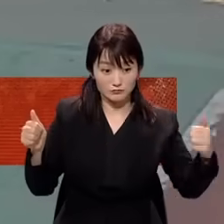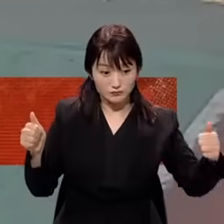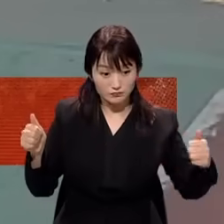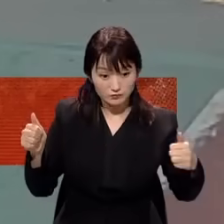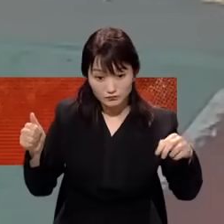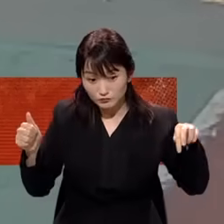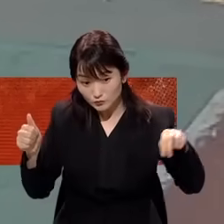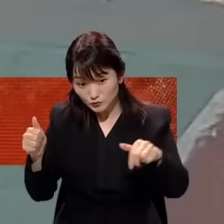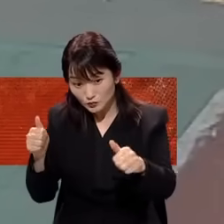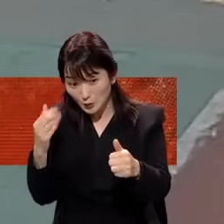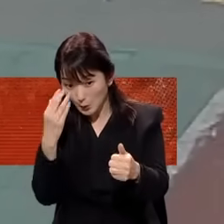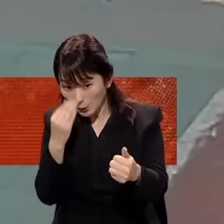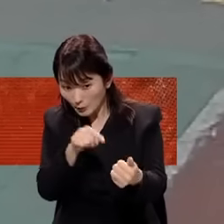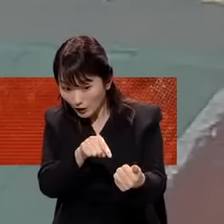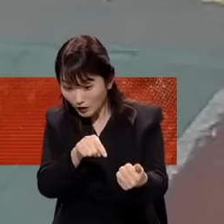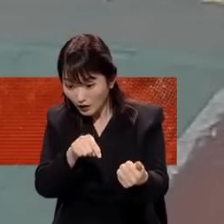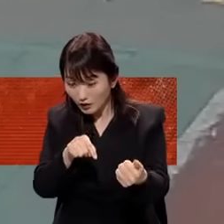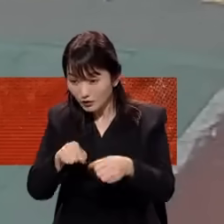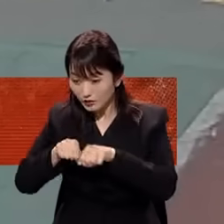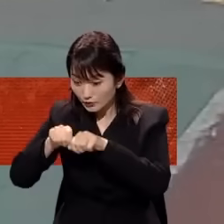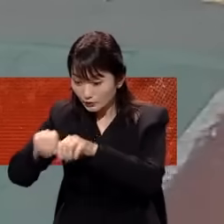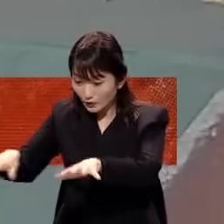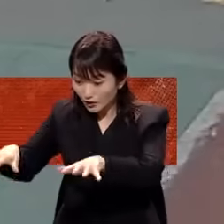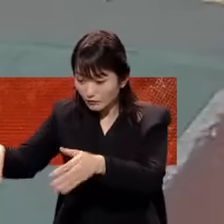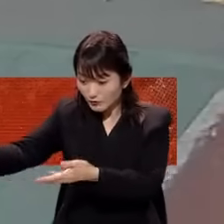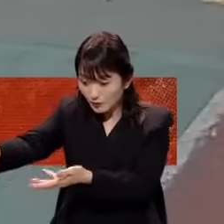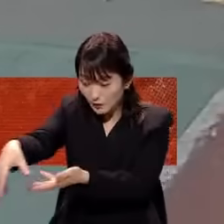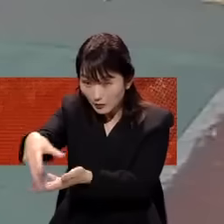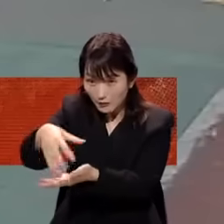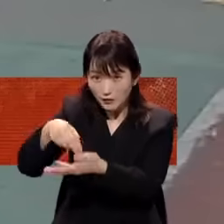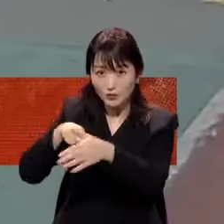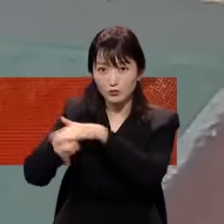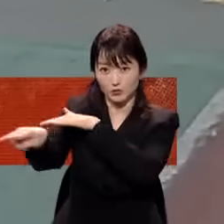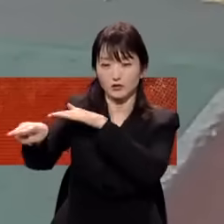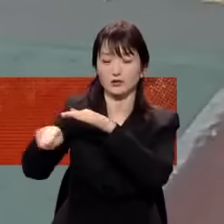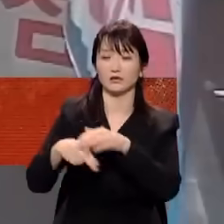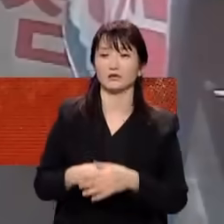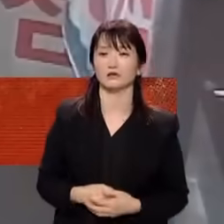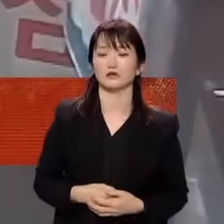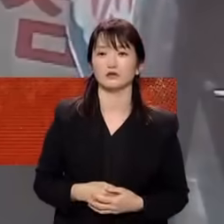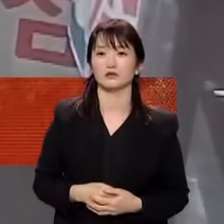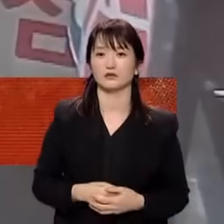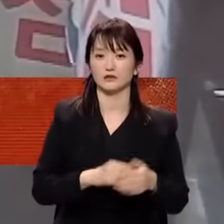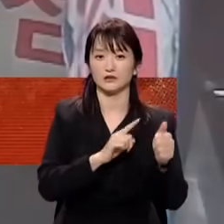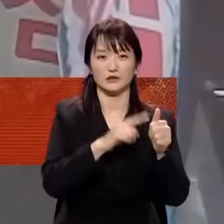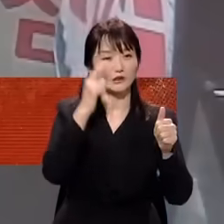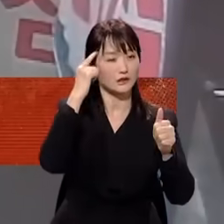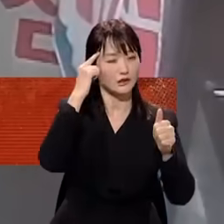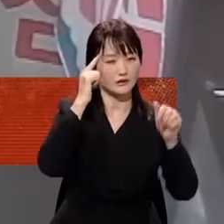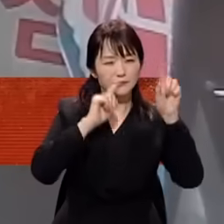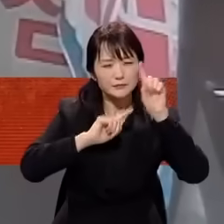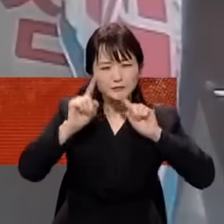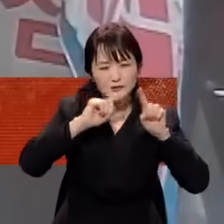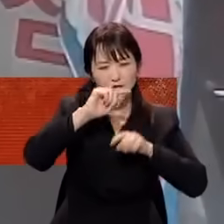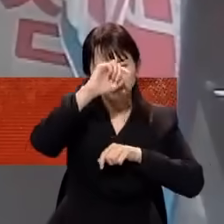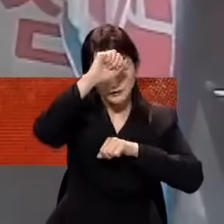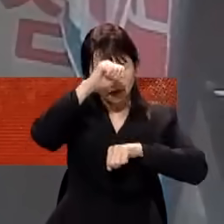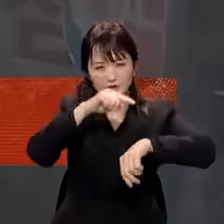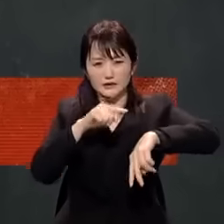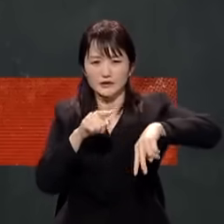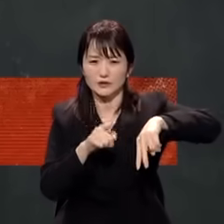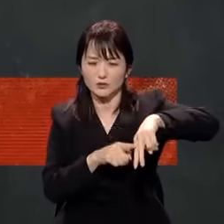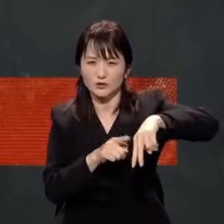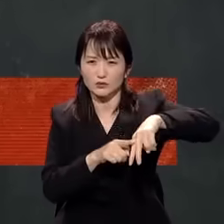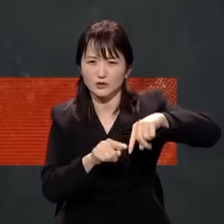살피더니 바닥에 떨어진 물건과 음식들을 주워서 도주했습니다. 허허. 제보자는 뇌진탕과 왼쪽 다리 골절 등 등의